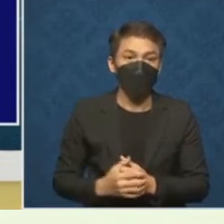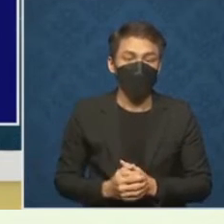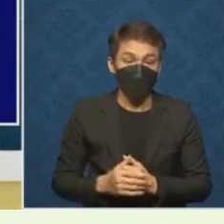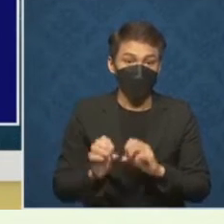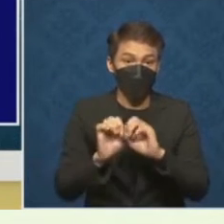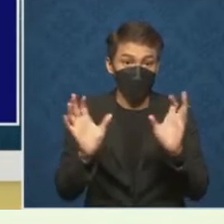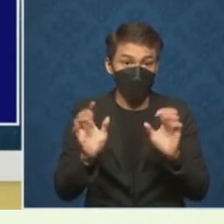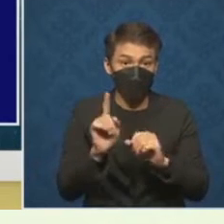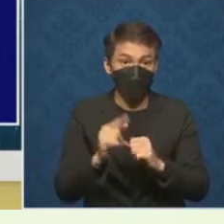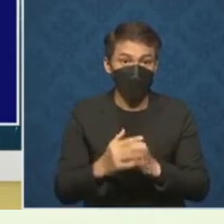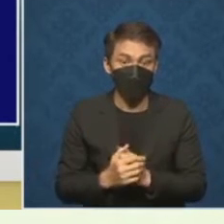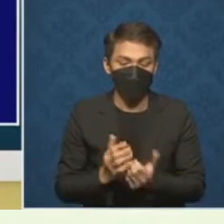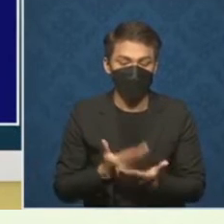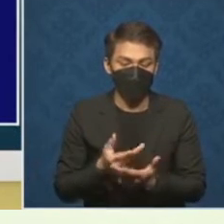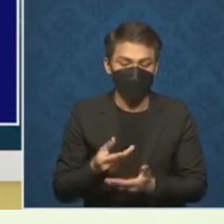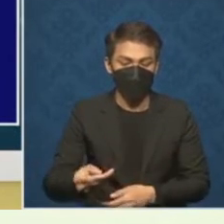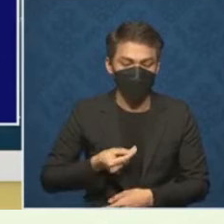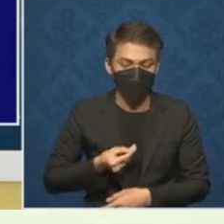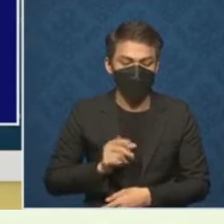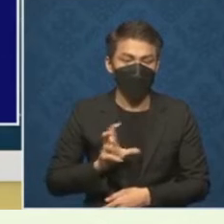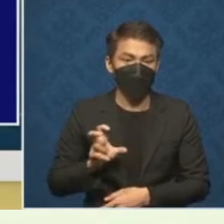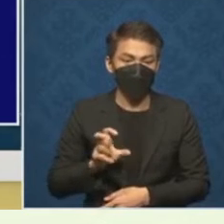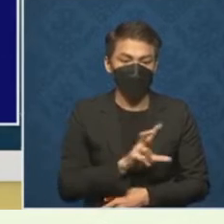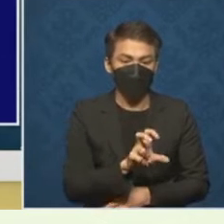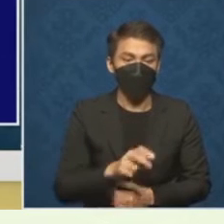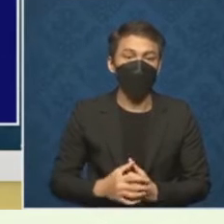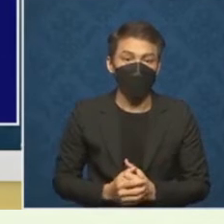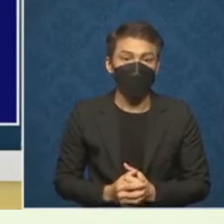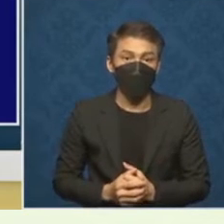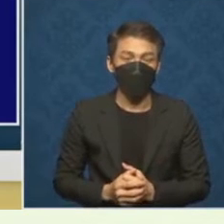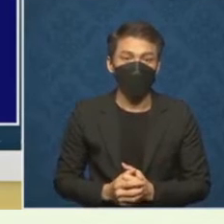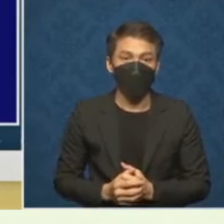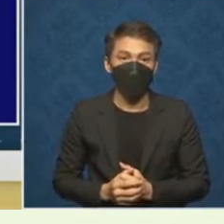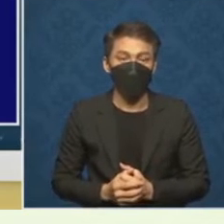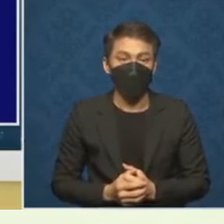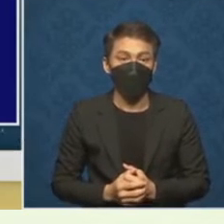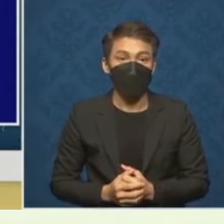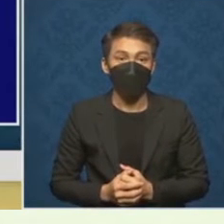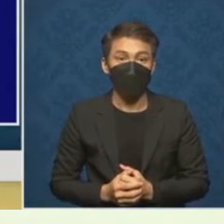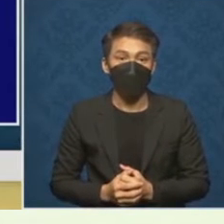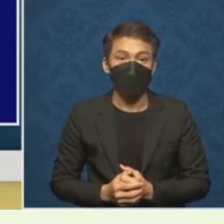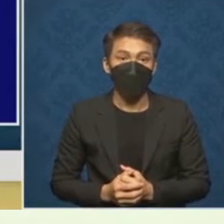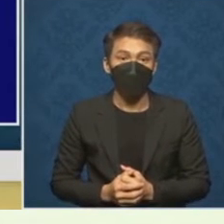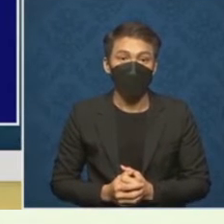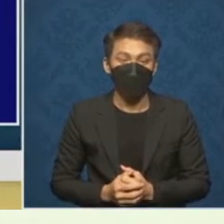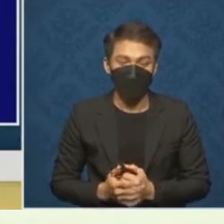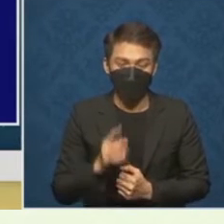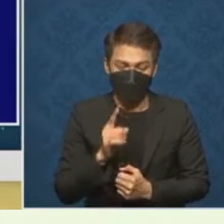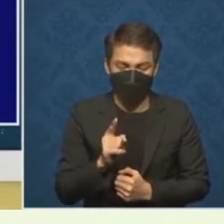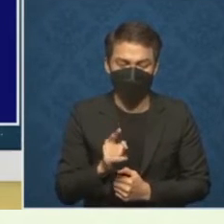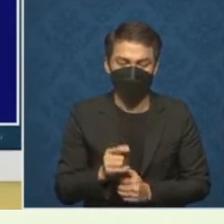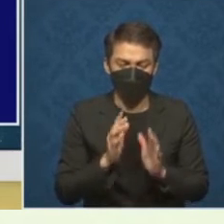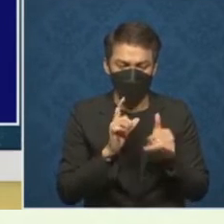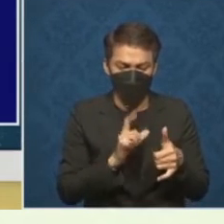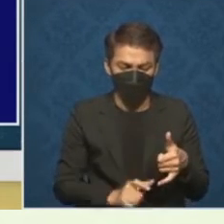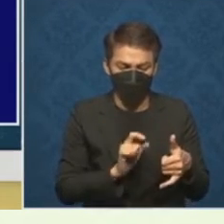ครับจ่ายให้ผู้สมัครคนละ300นะฮะแต่ความจริงครับท่านประธานไม่ใช่คนละ300นะ